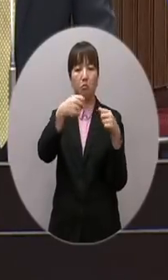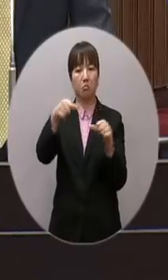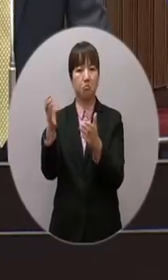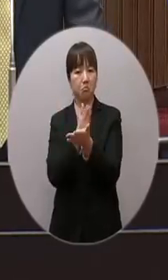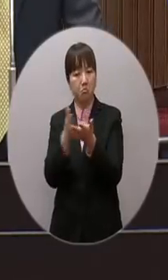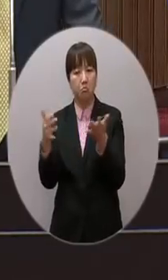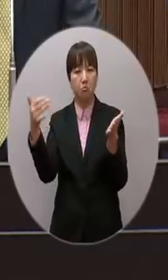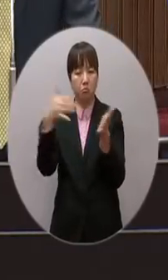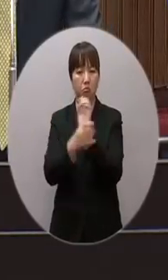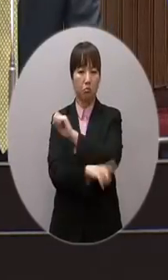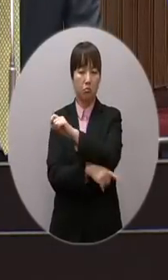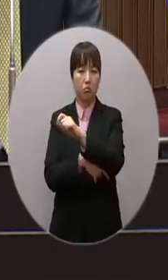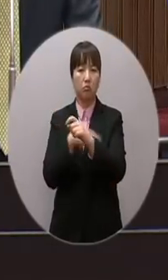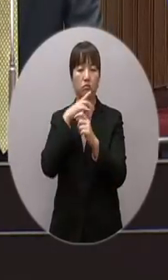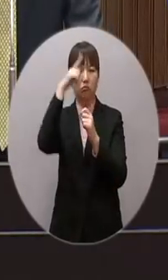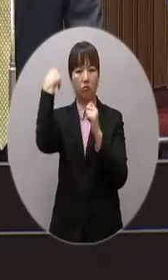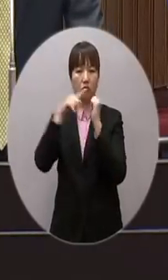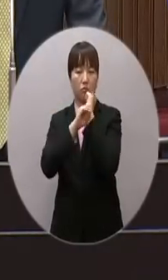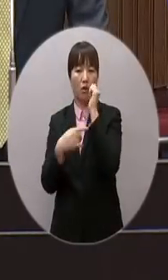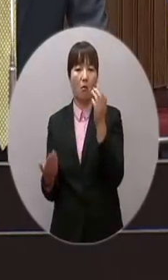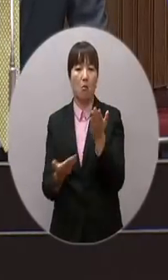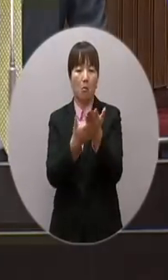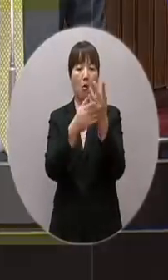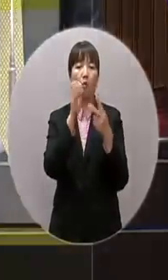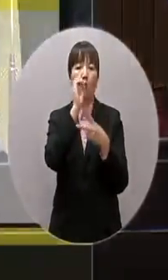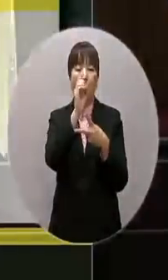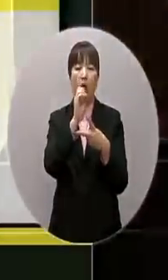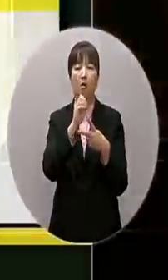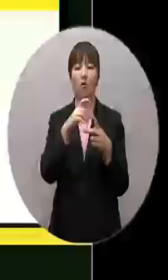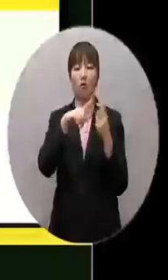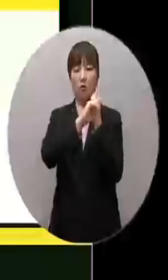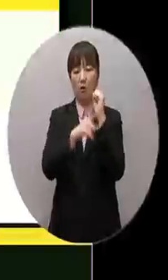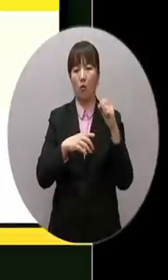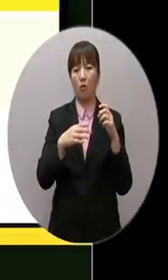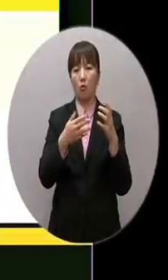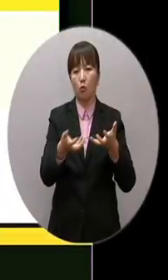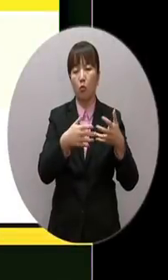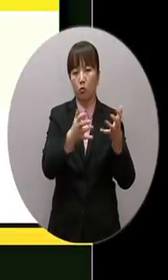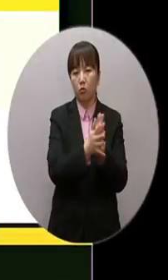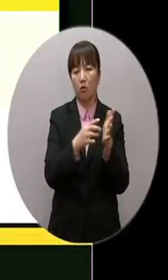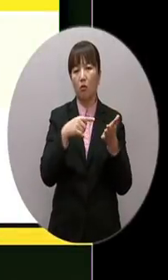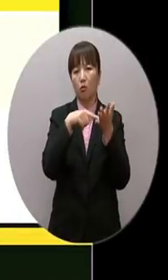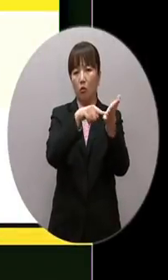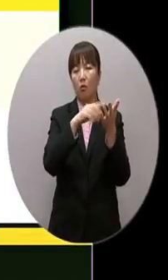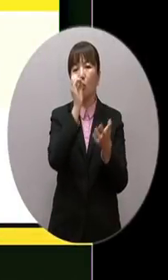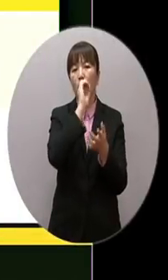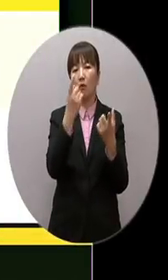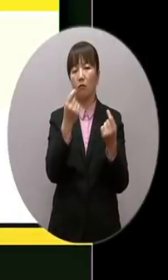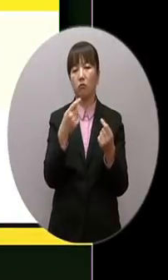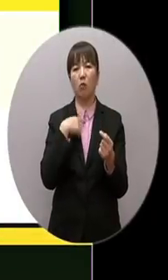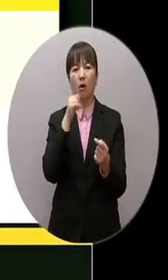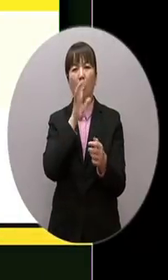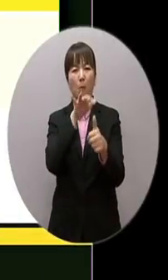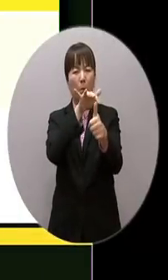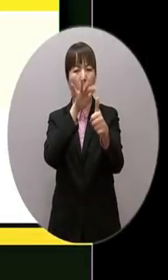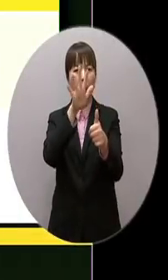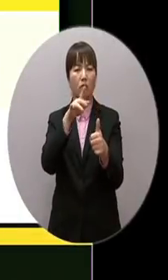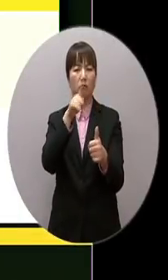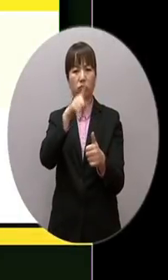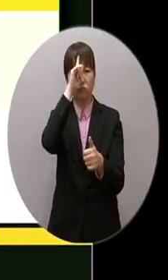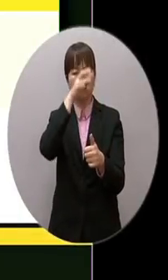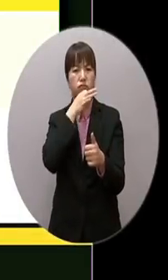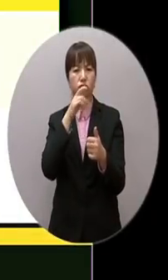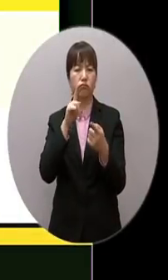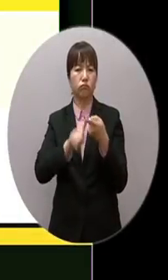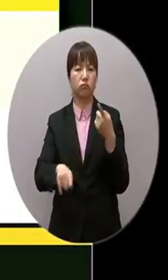出来了，司法院移送零件，法务部移送零件，我们是痛加批判，莫名其